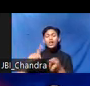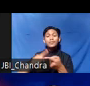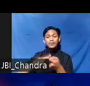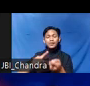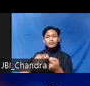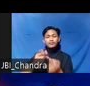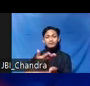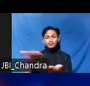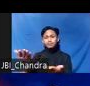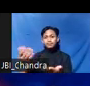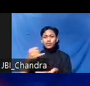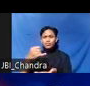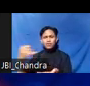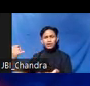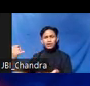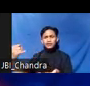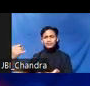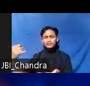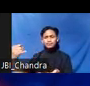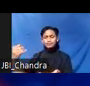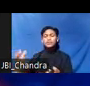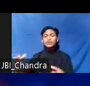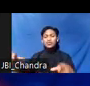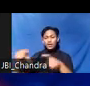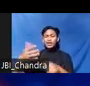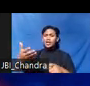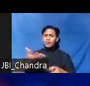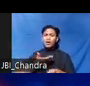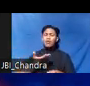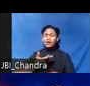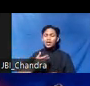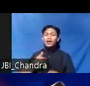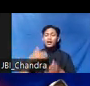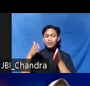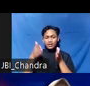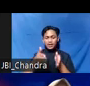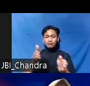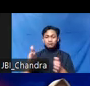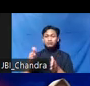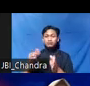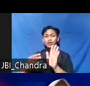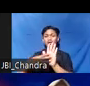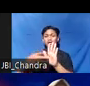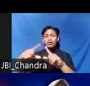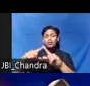kurang sesuai dengan yang keinginan itu ada di bagian manajemen style